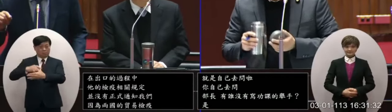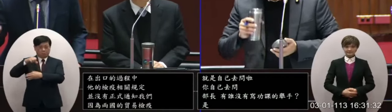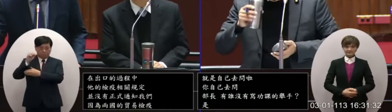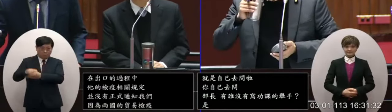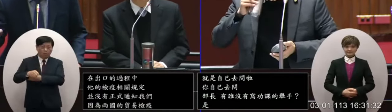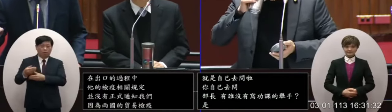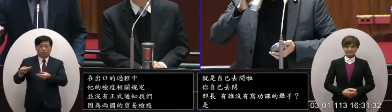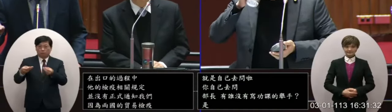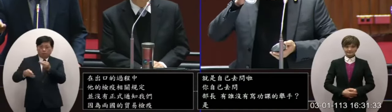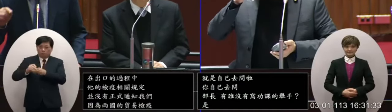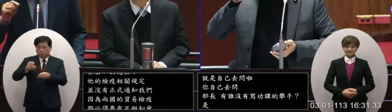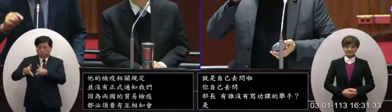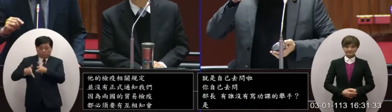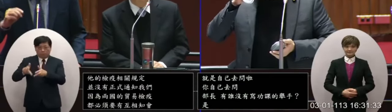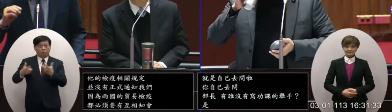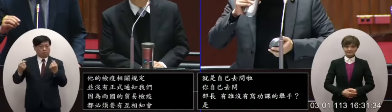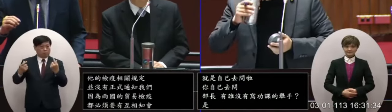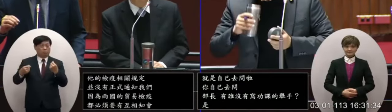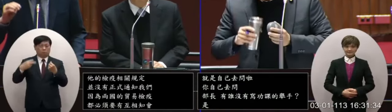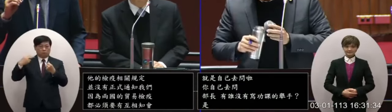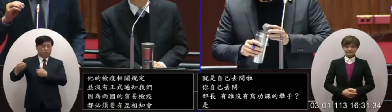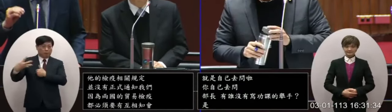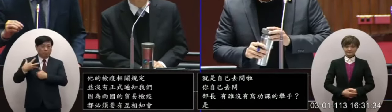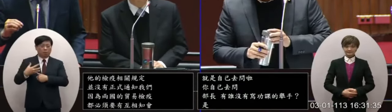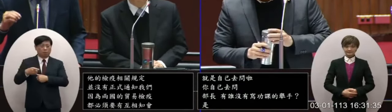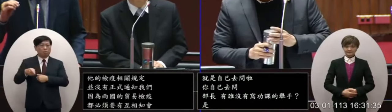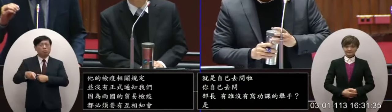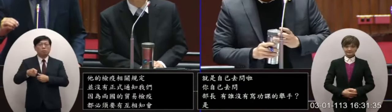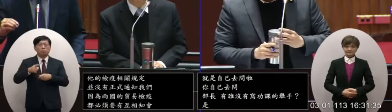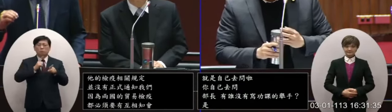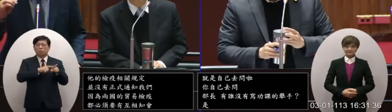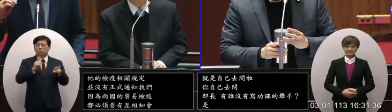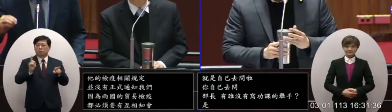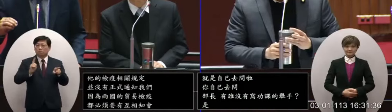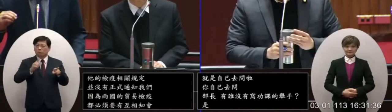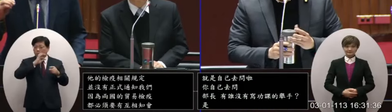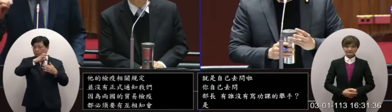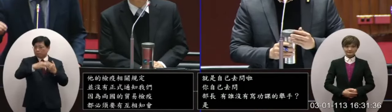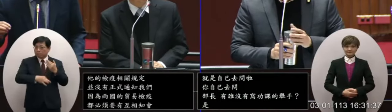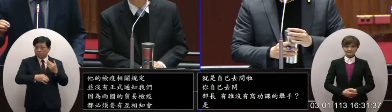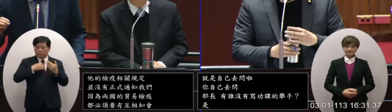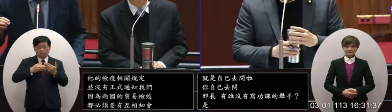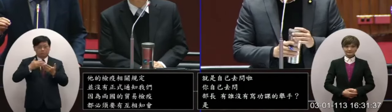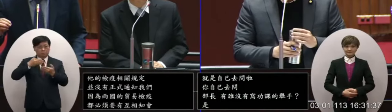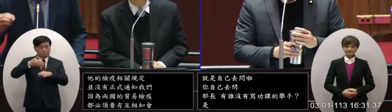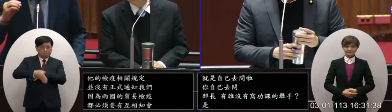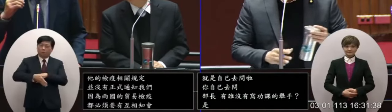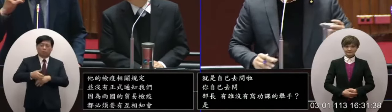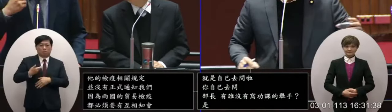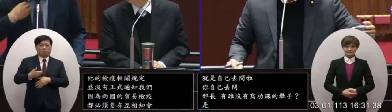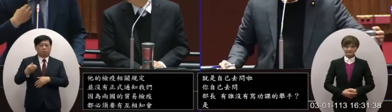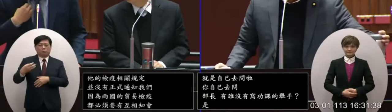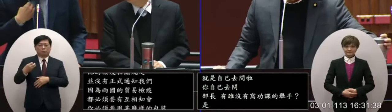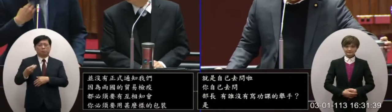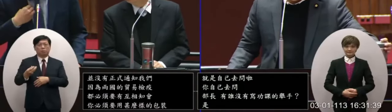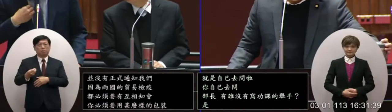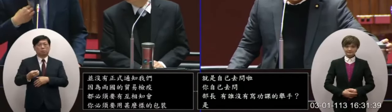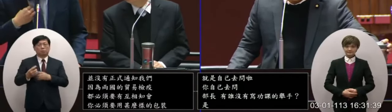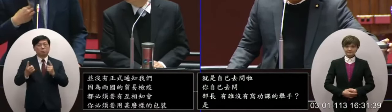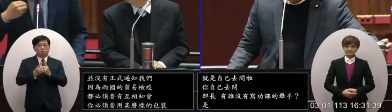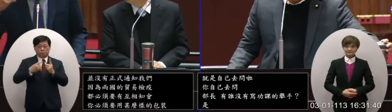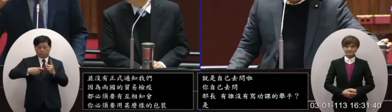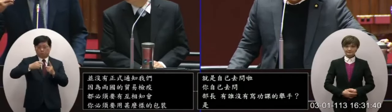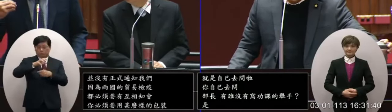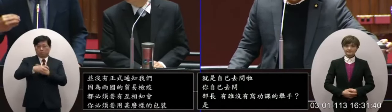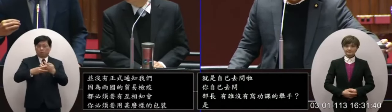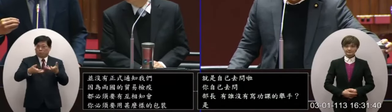的包装厂，它也没有提供说它是根据什么样的条件去核准的，所以。对我们农